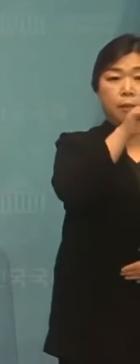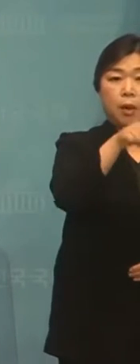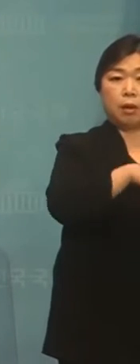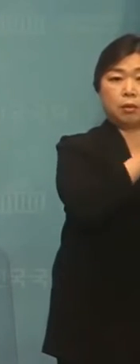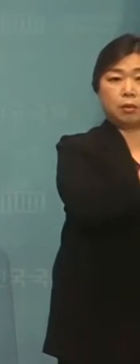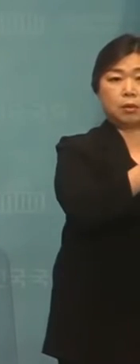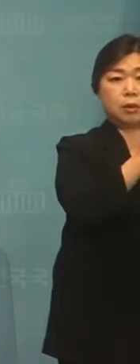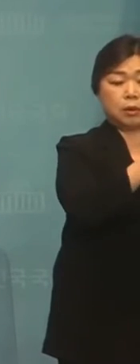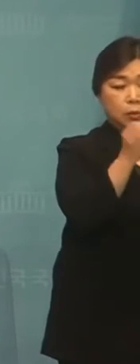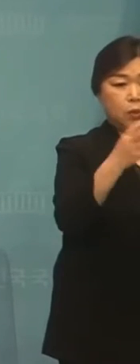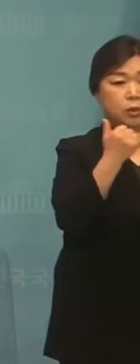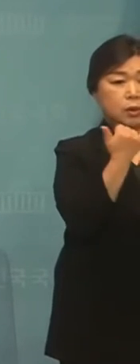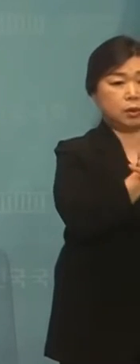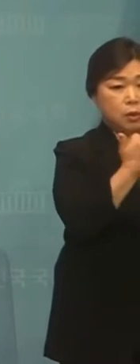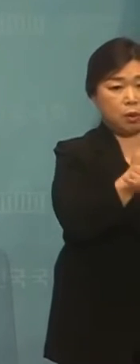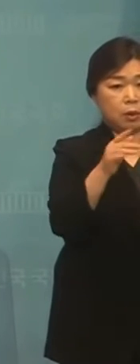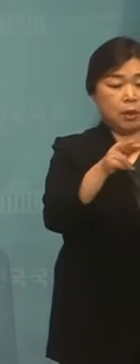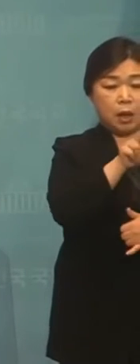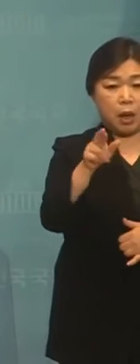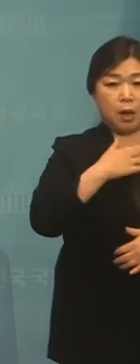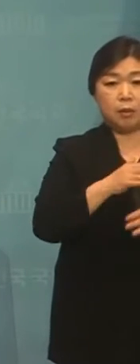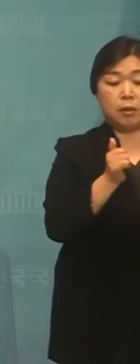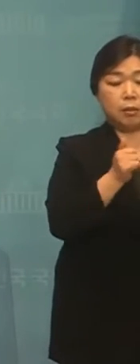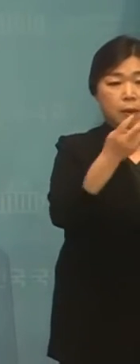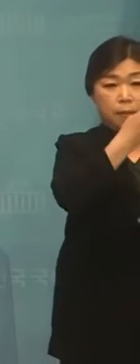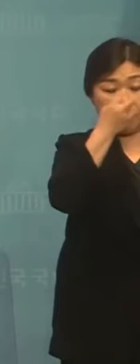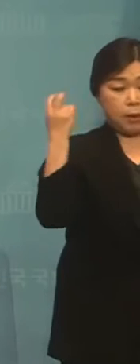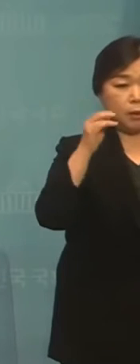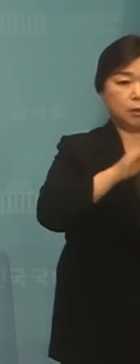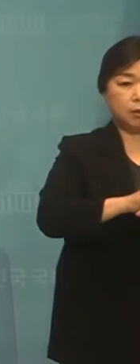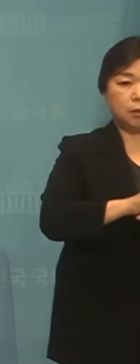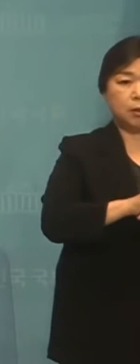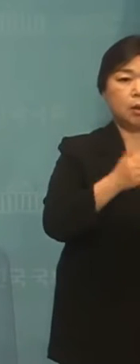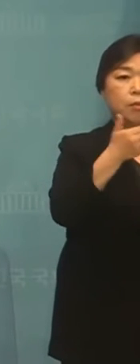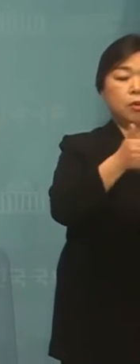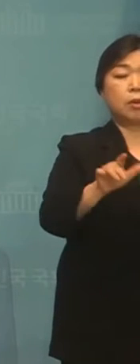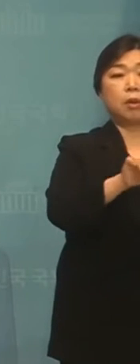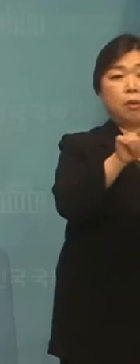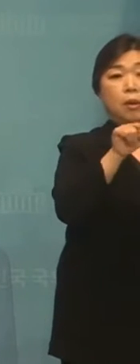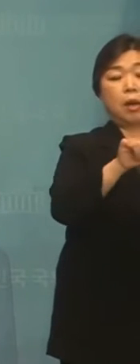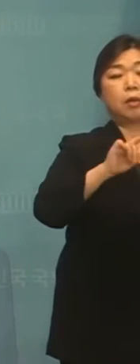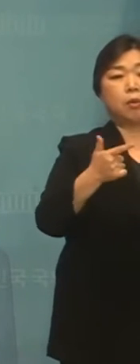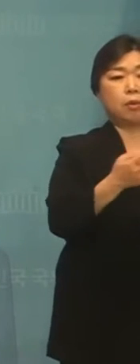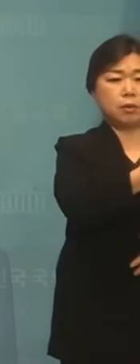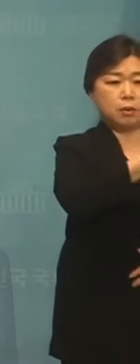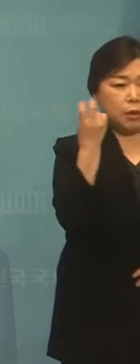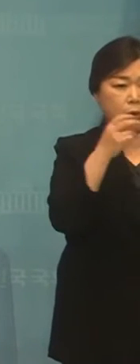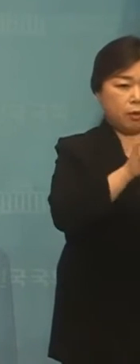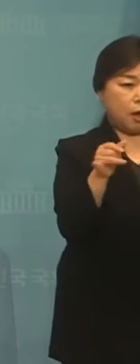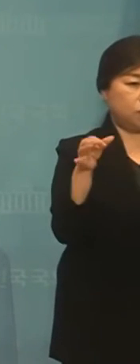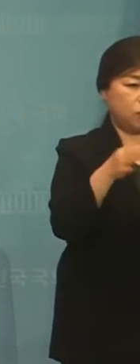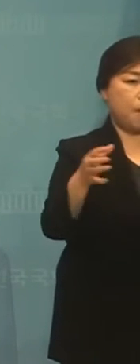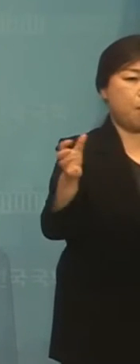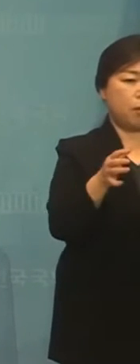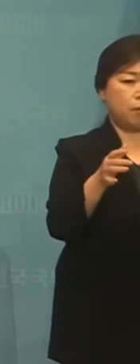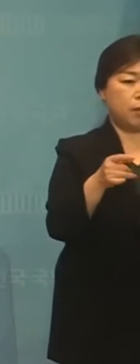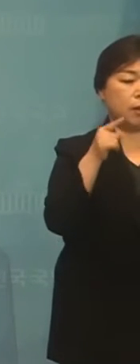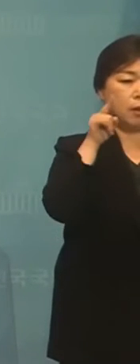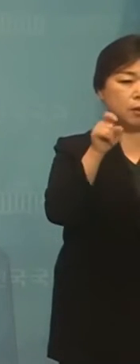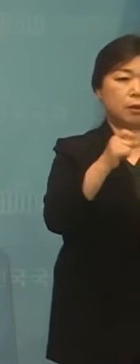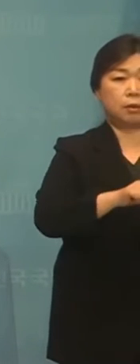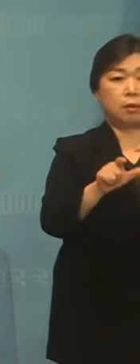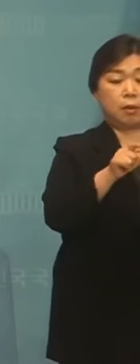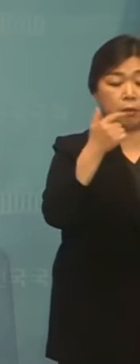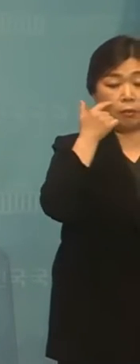박형준 일가와 그 주변인들이 슬기로운 미술 생활이 아니라 슬기로운 땅 투기 모임을 했다는 의혹이